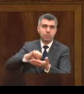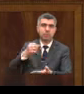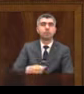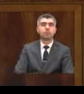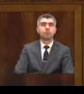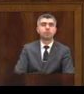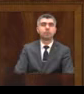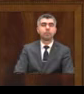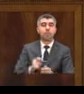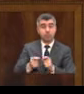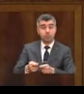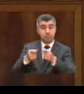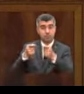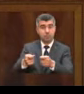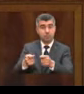وصلنا إلى تسليم